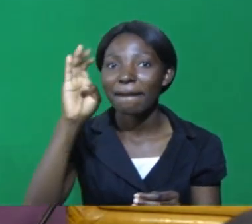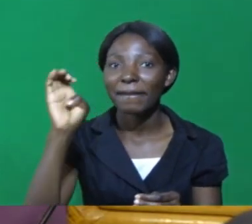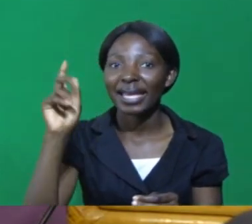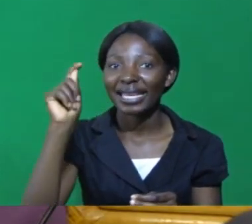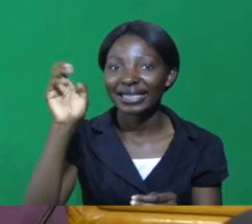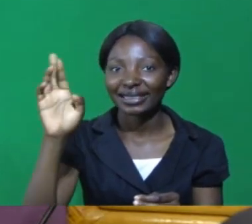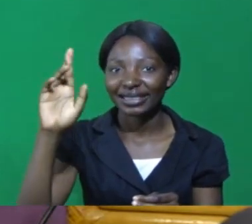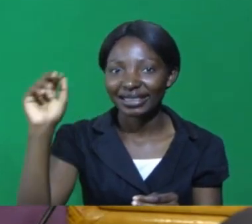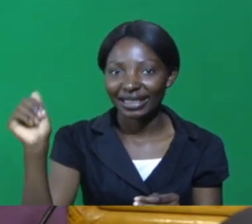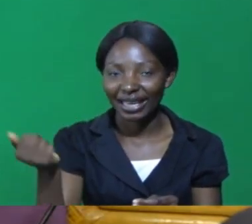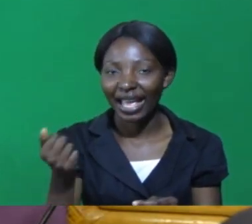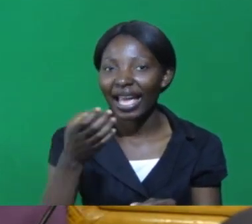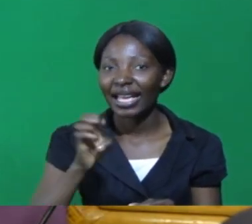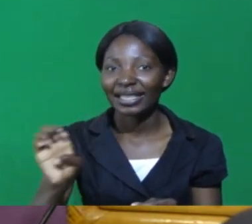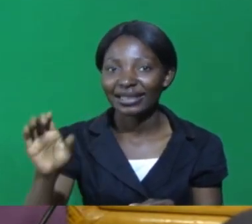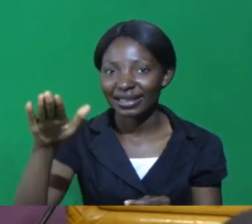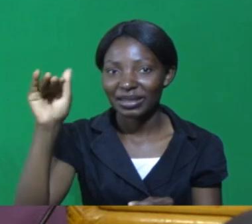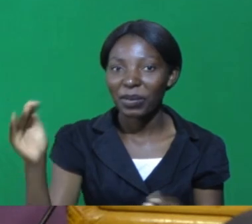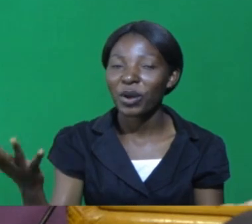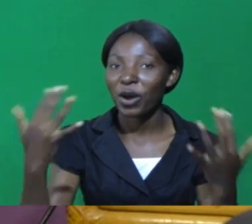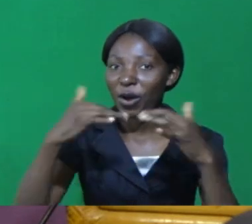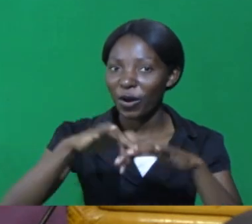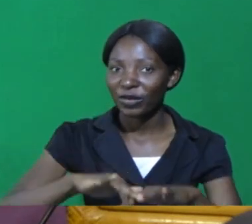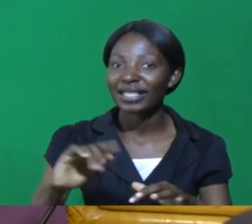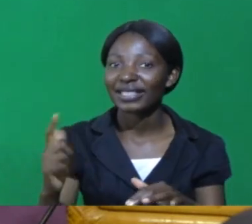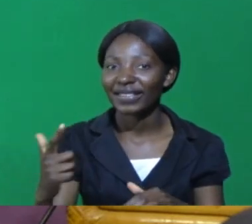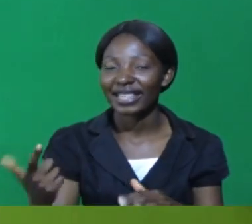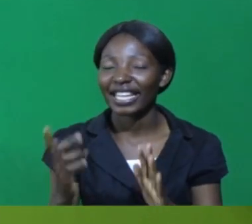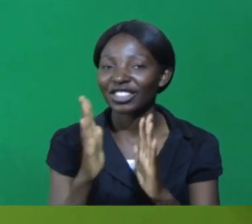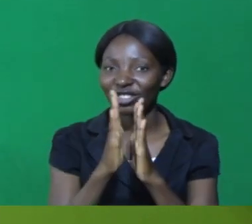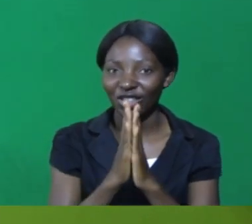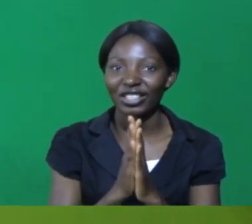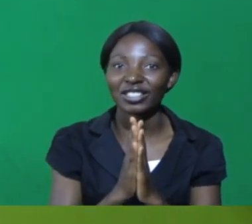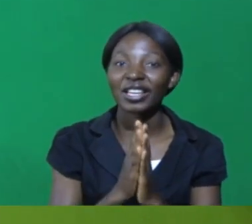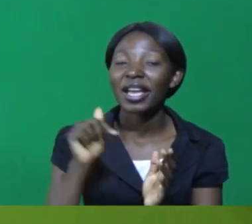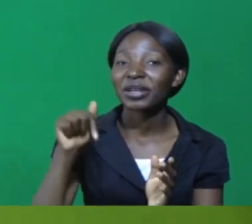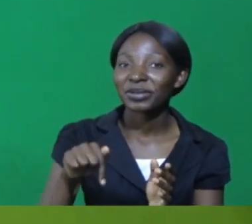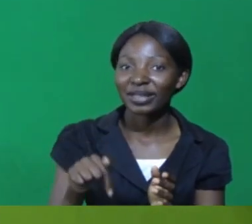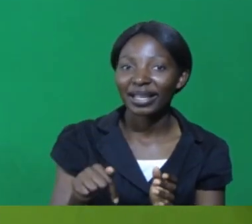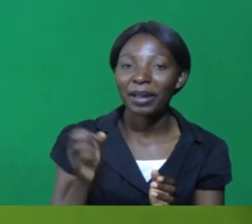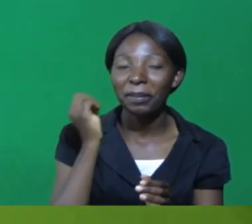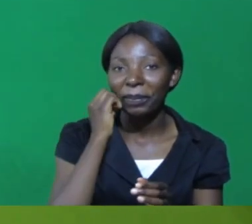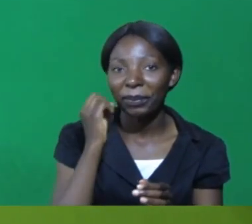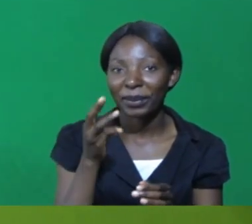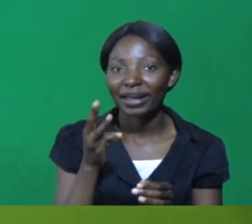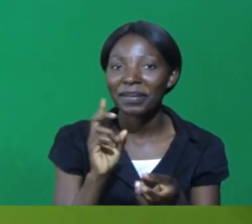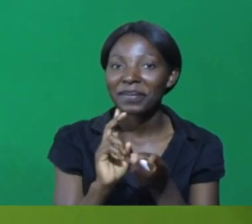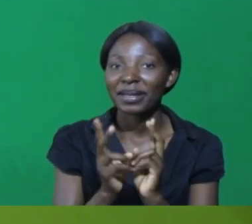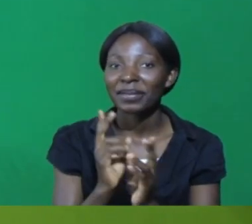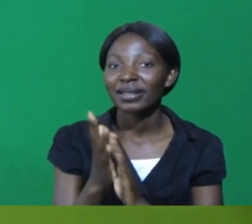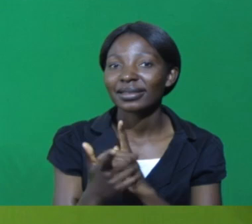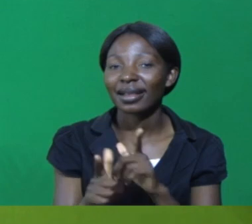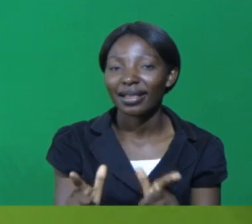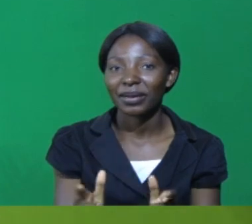Betera veku-East Zimbabwe Conference of the Seventh-day Adventist Church. Mustudio nhasi tina Proclaim Rwodzi